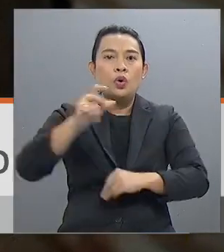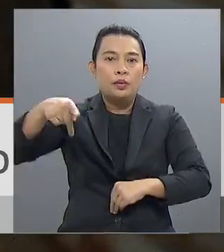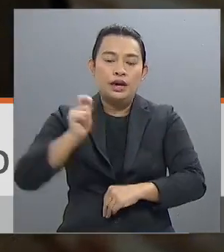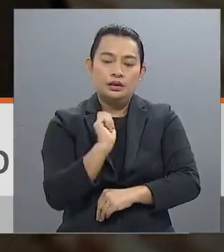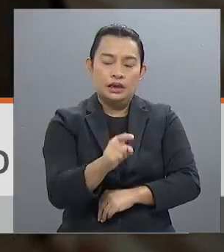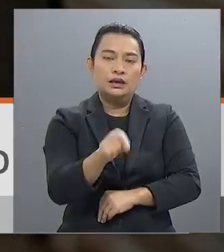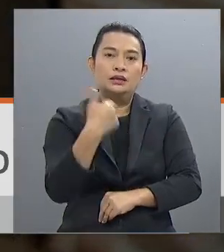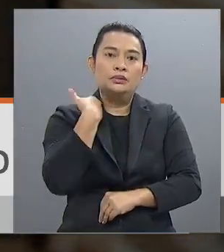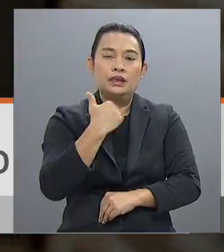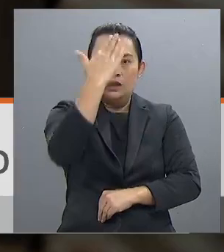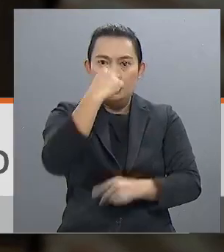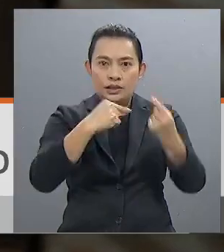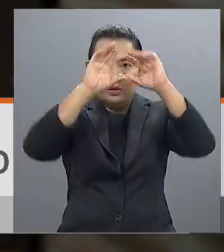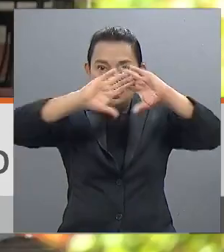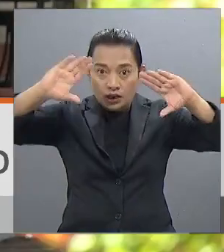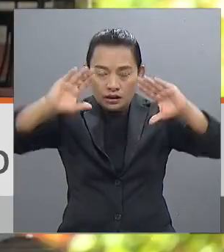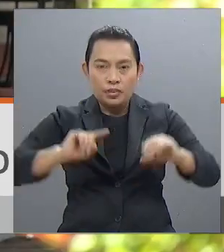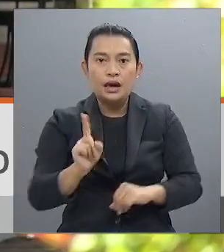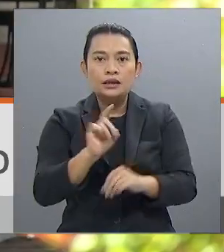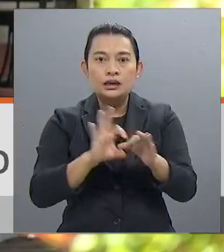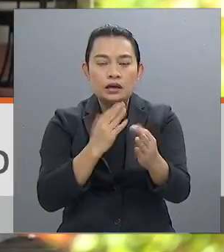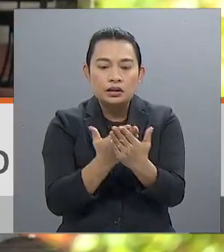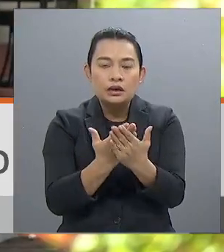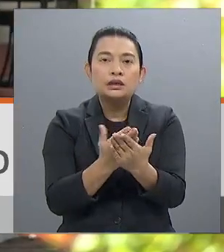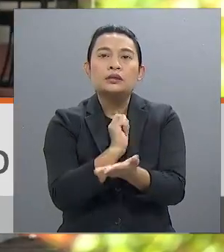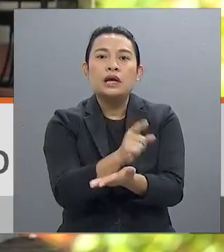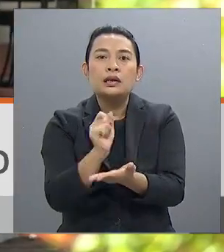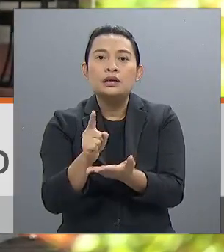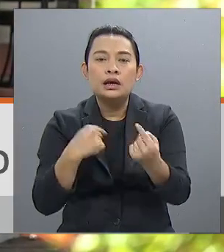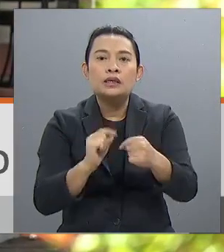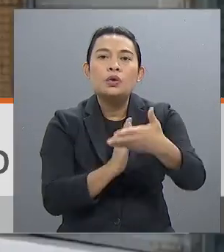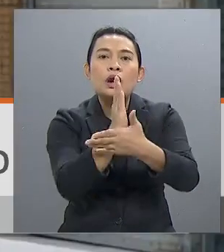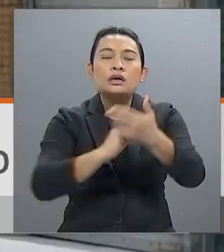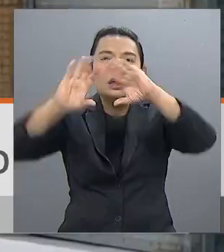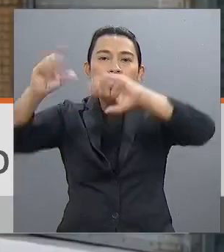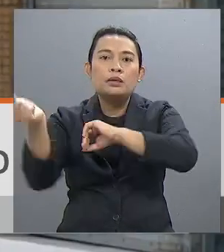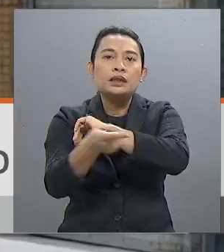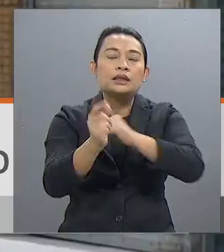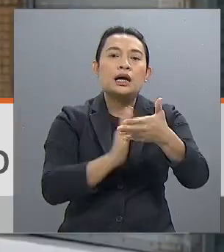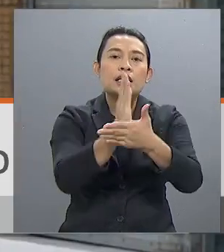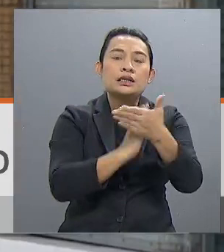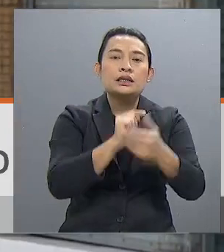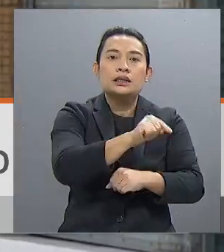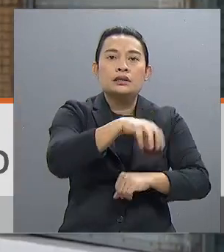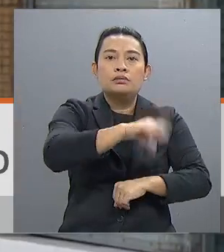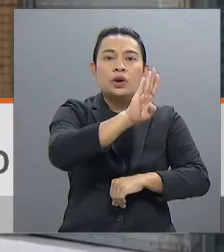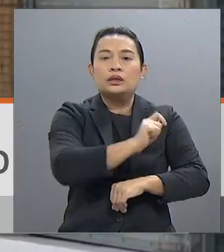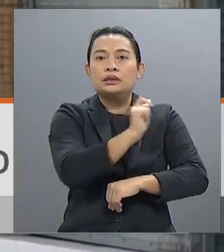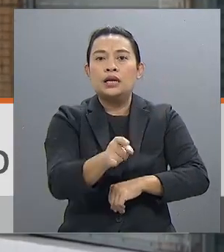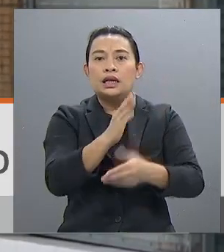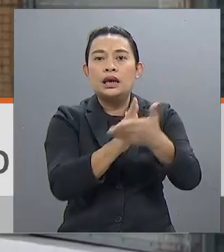ผู้ประกอบธุรกิจจะร่วมกันจ่ายค่าจ้างให้กับพนักงานคนละครึ่งนะคะฝ่ายละ 7,500บาทต่อเดือนรวม